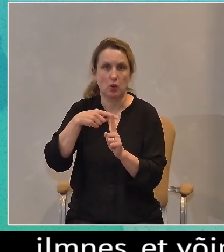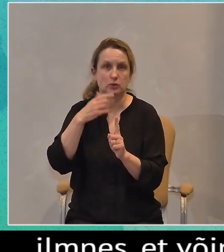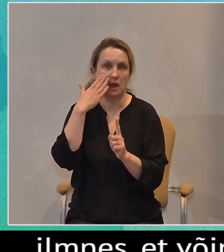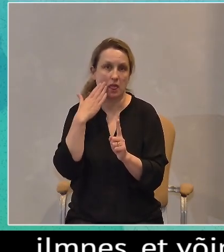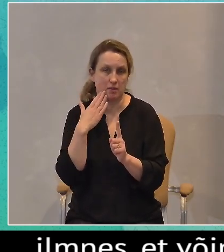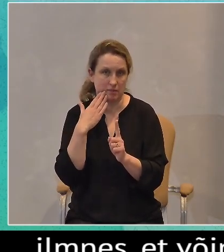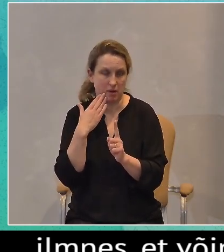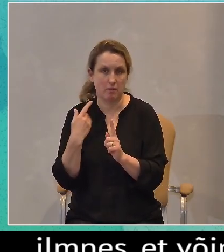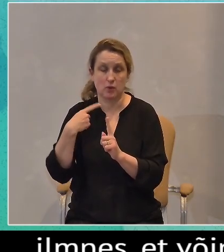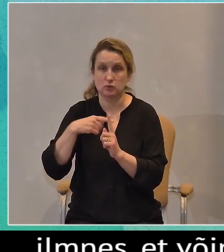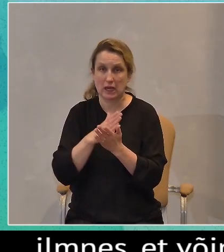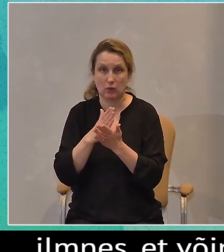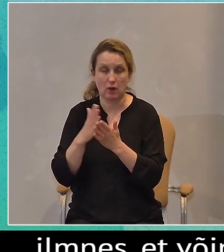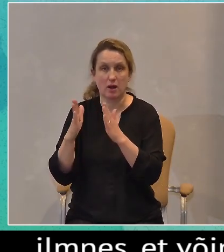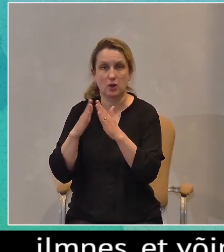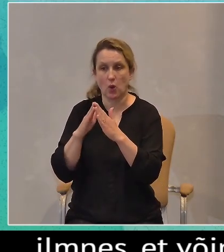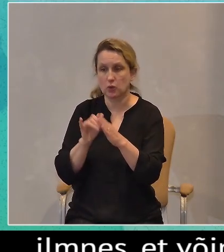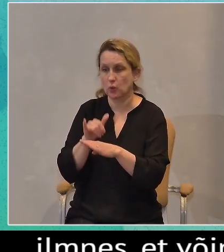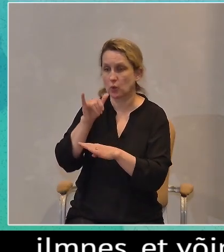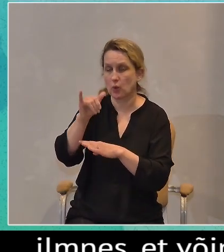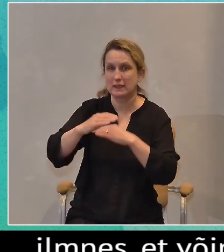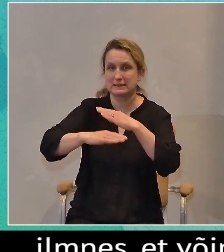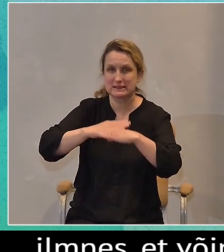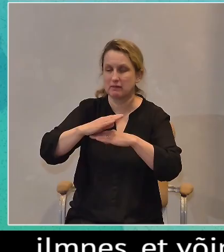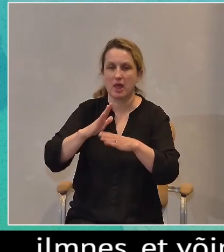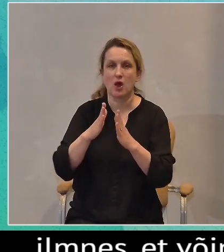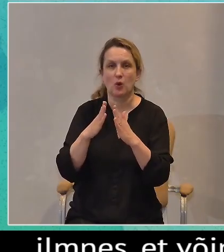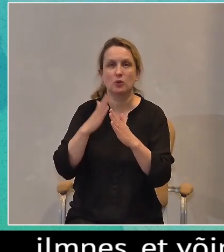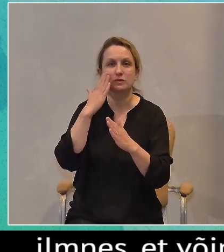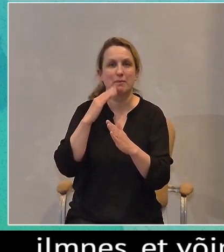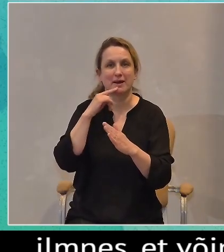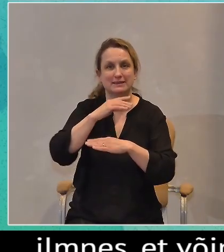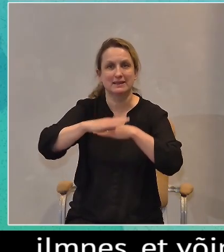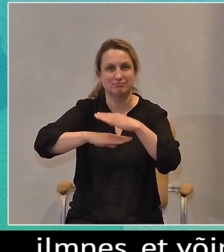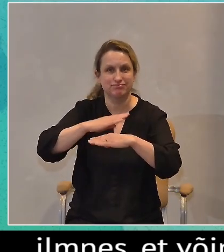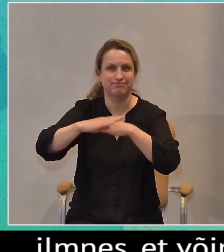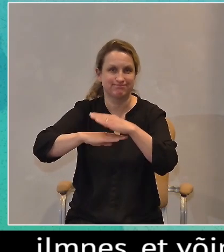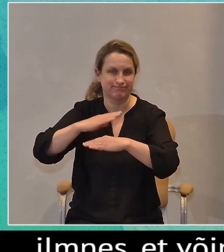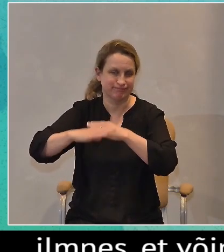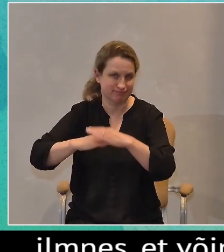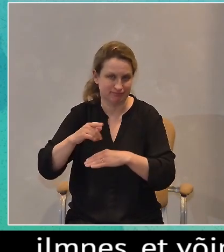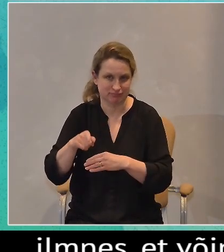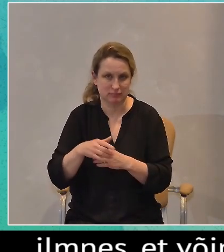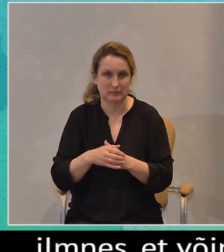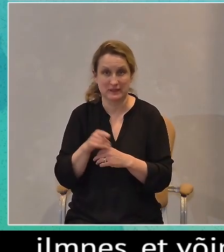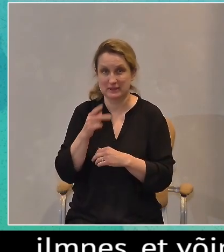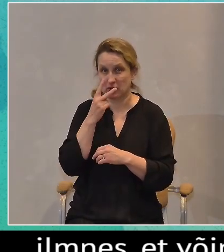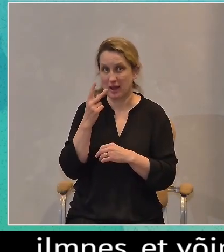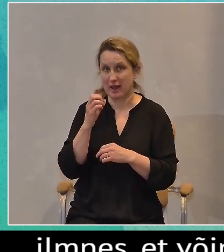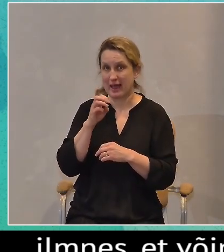lisandunud on ka regulaarne kodune sidumine vanemate poolt, kus tegelikult ainult 2 inimest saavad osaleda. Siin on näha